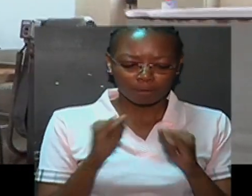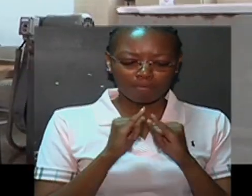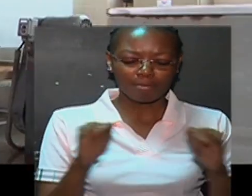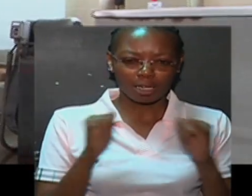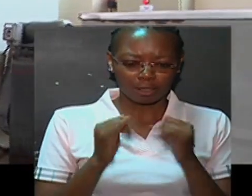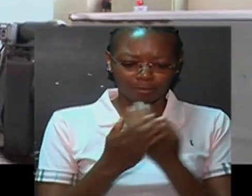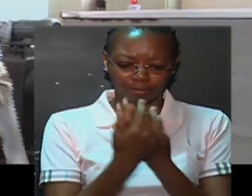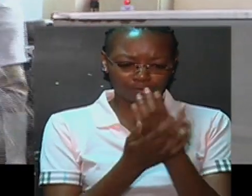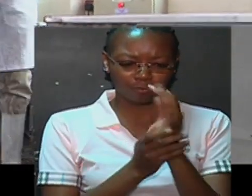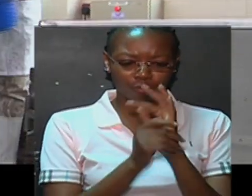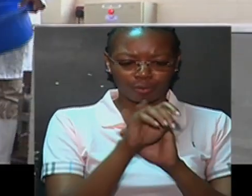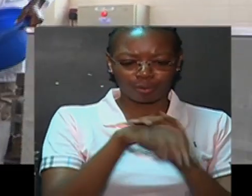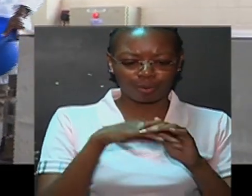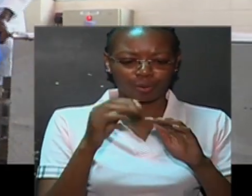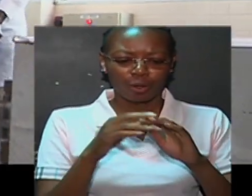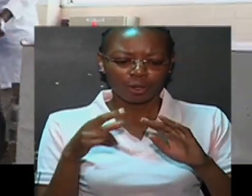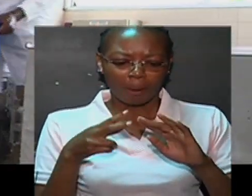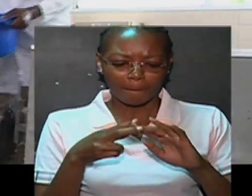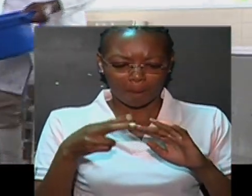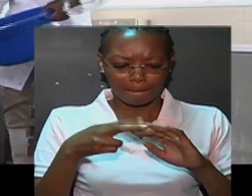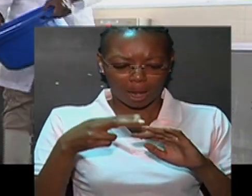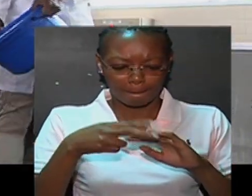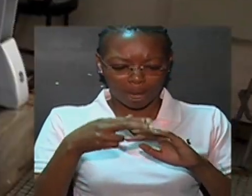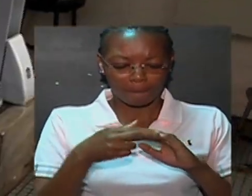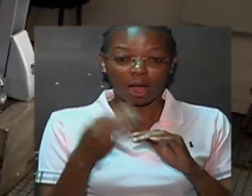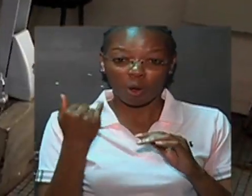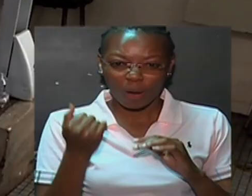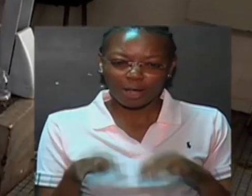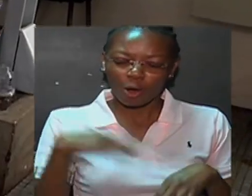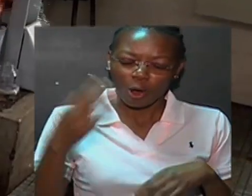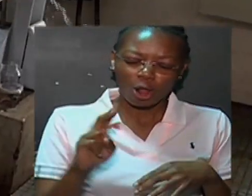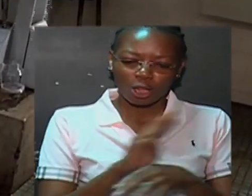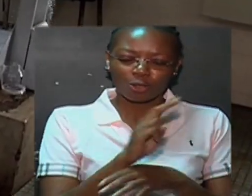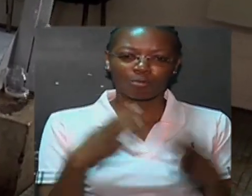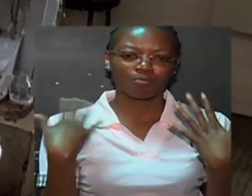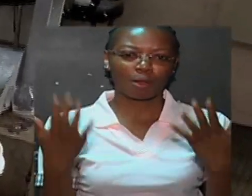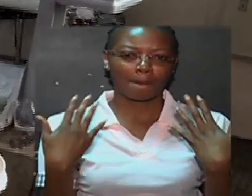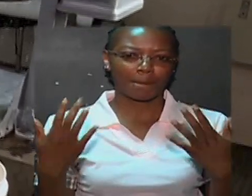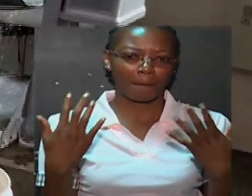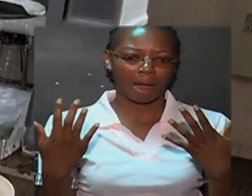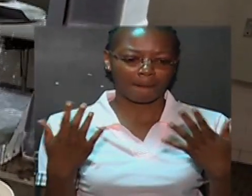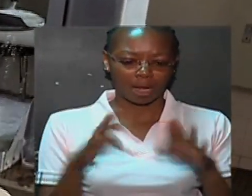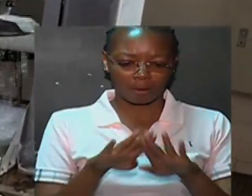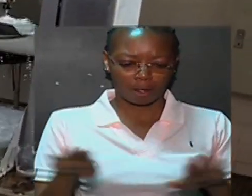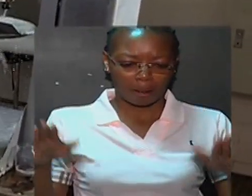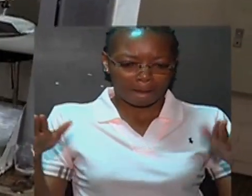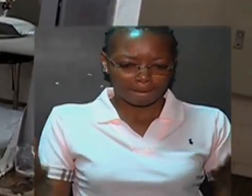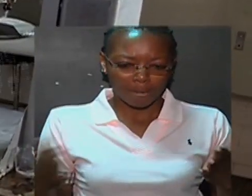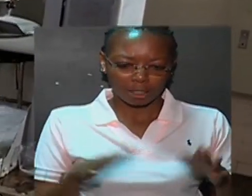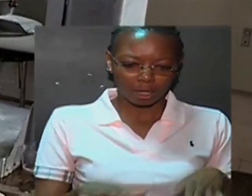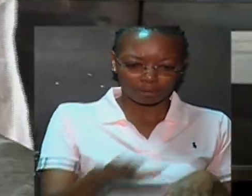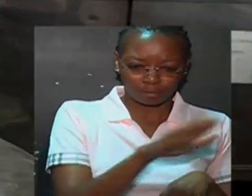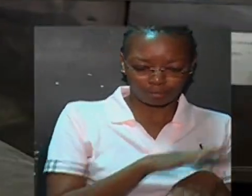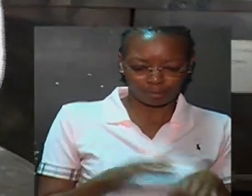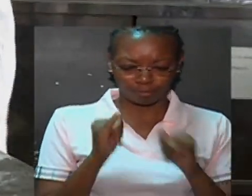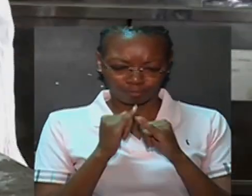na mikono, kwa maana mara nyingi utatumia mikono. Safisha mahali na vifaa unavyotaka kutumia na mashine